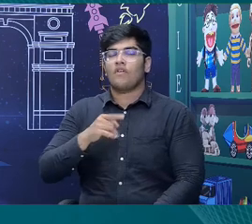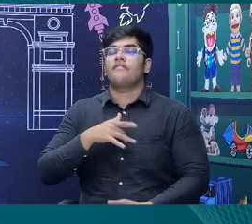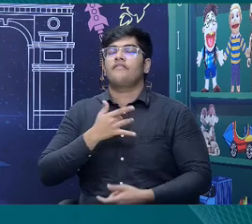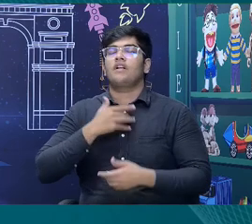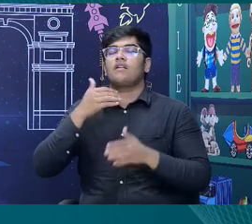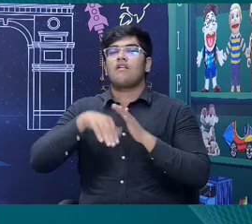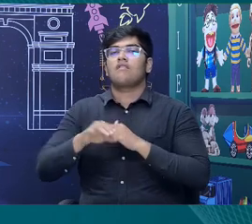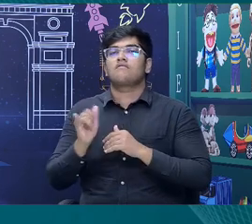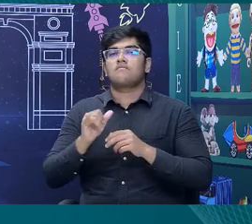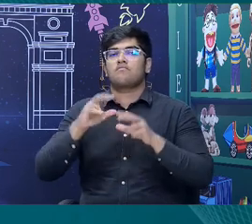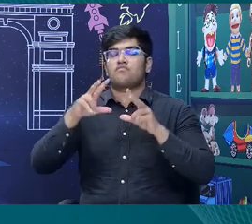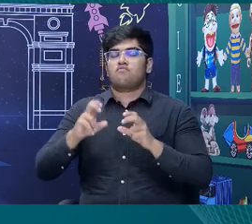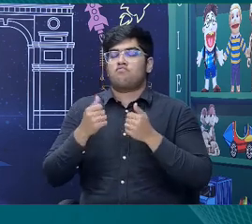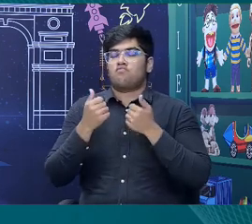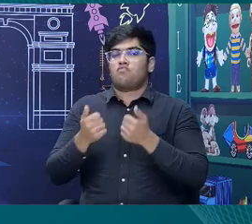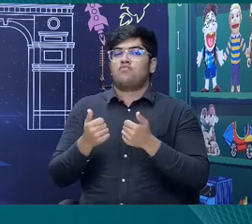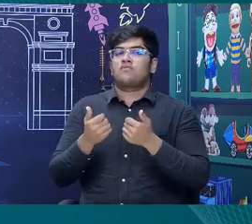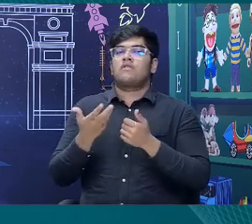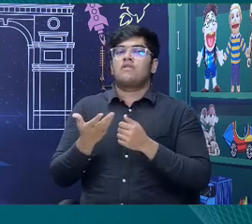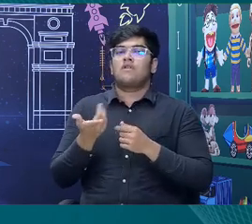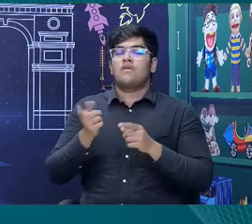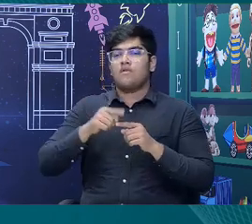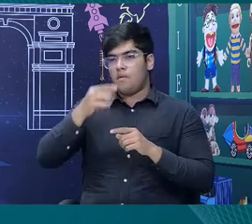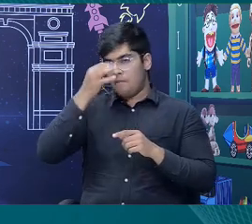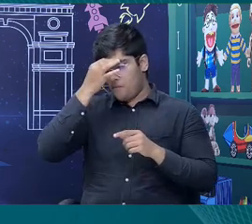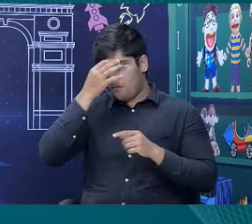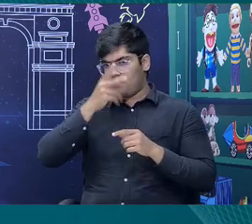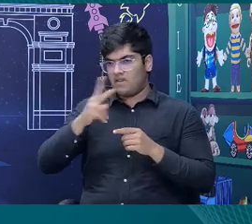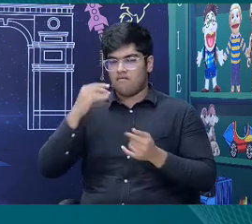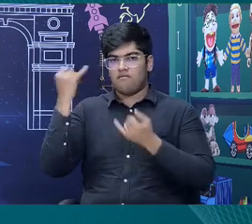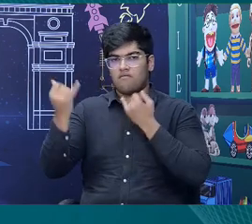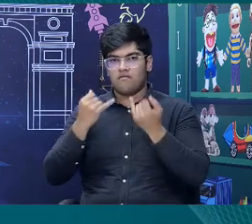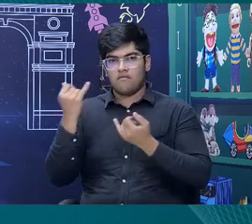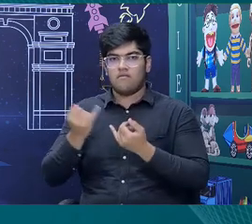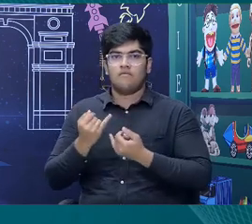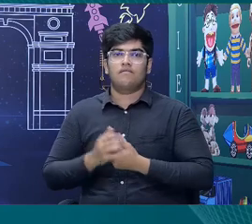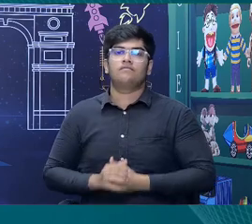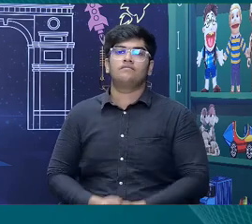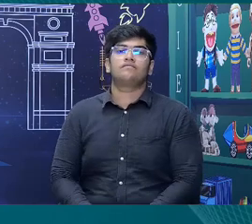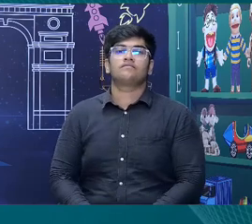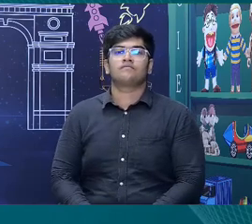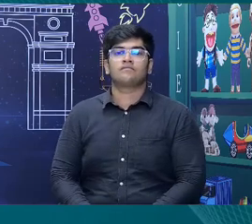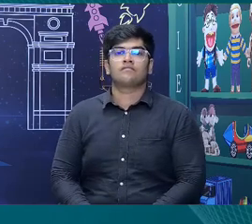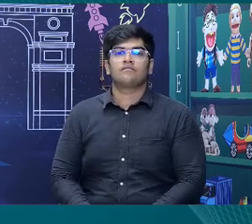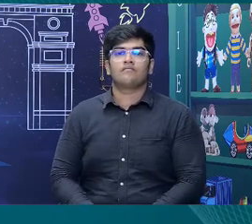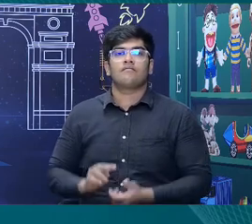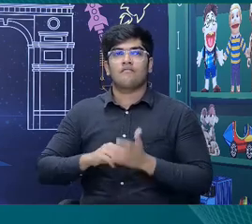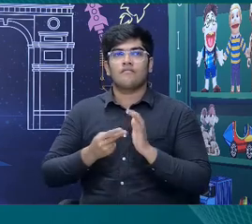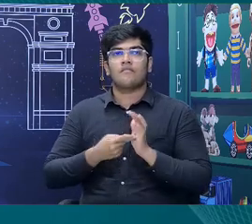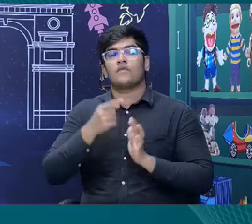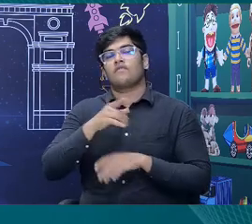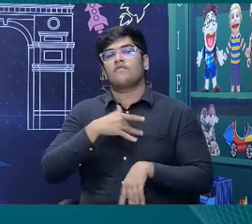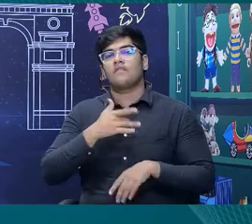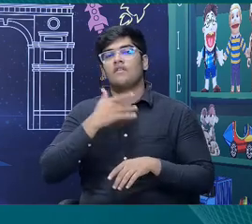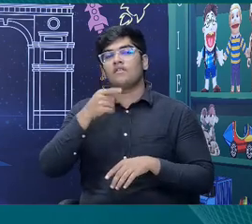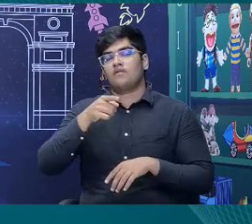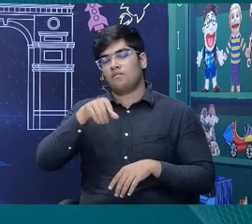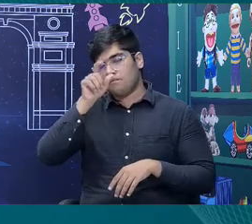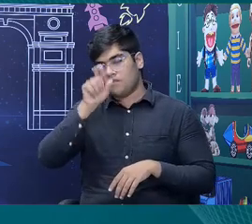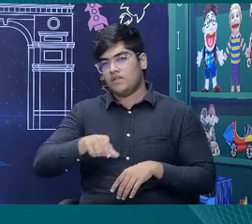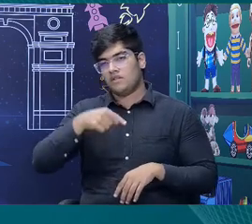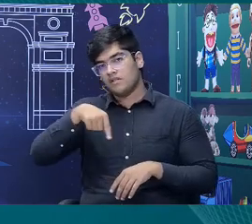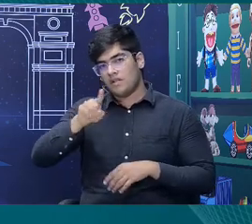है राइट कॉसेस का प्रॉब्लम ढूंढ रहा है तो थेरेपिस्ट एक स्टेज सेटर हो गया अच्छा आज आपको इतना अपने बारे में करना है इस वीक